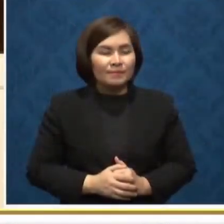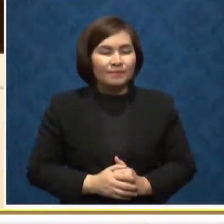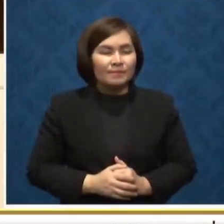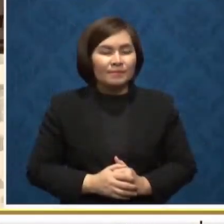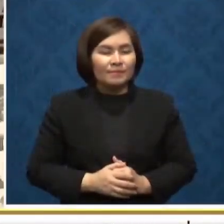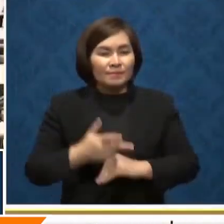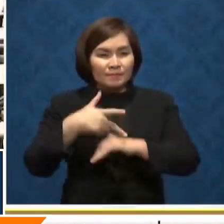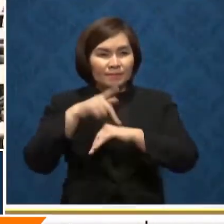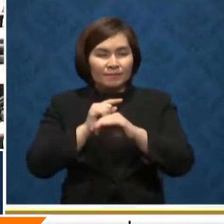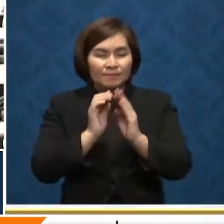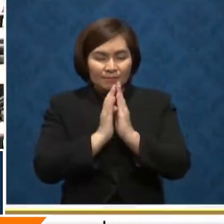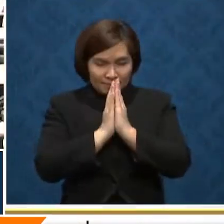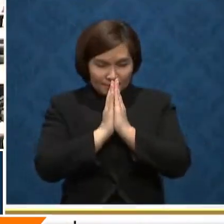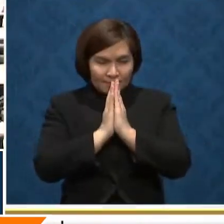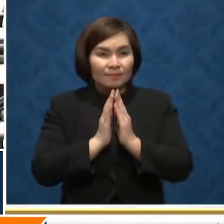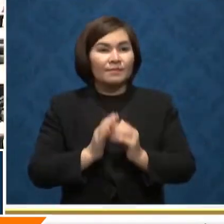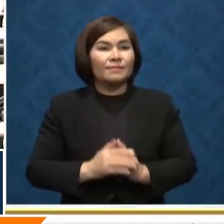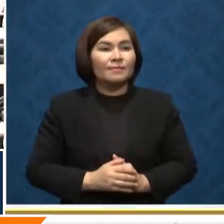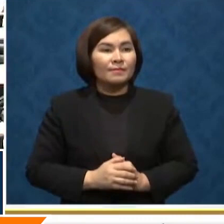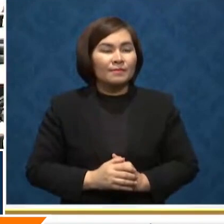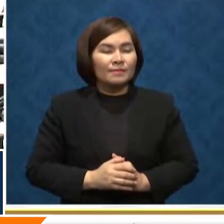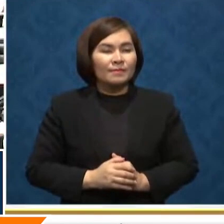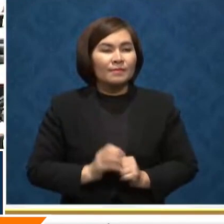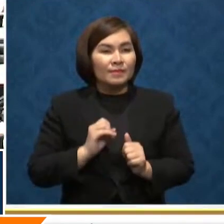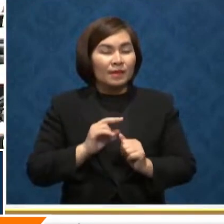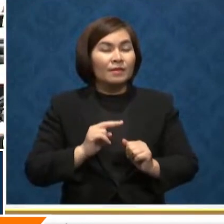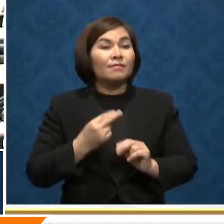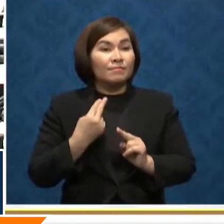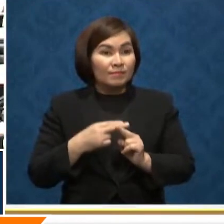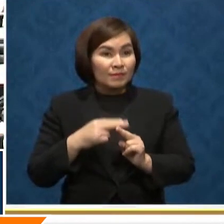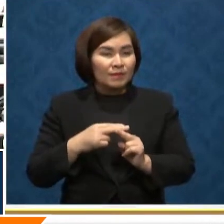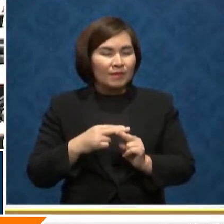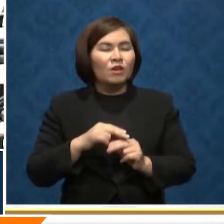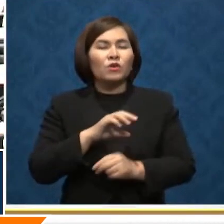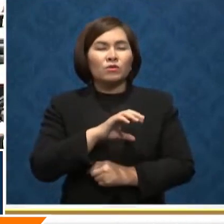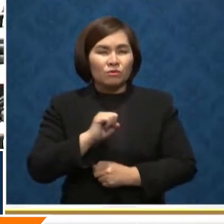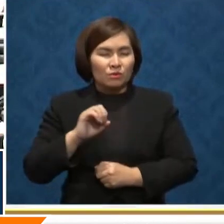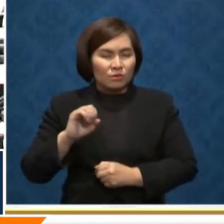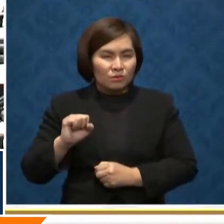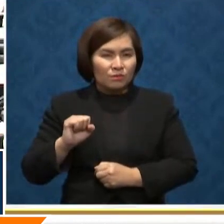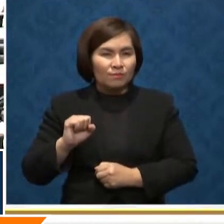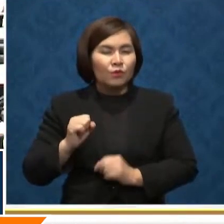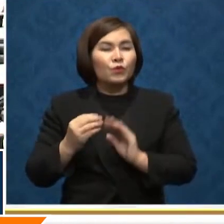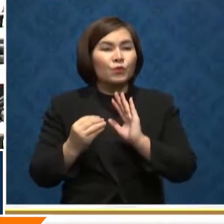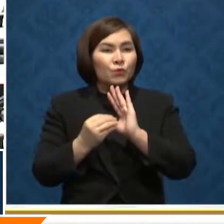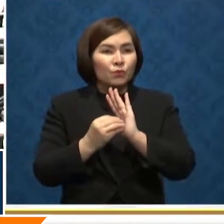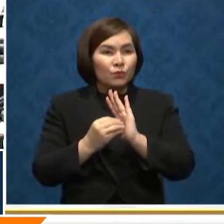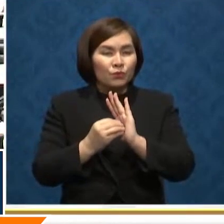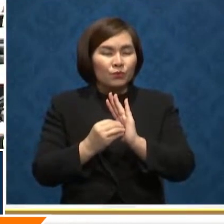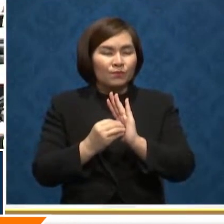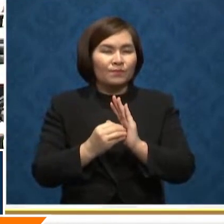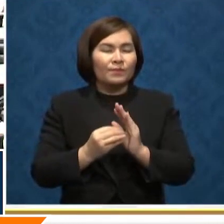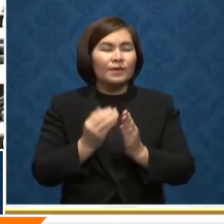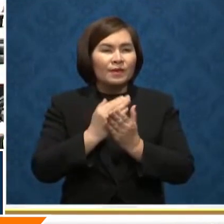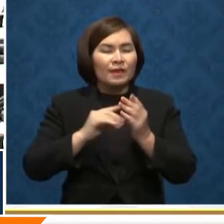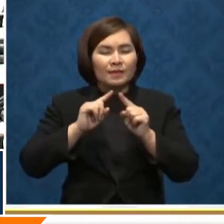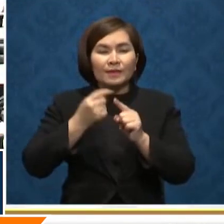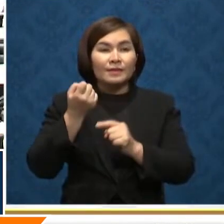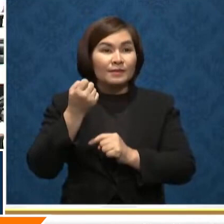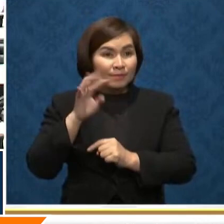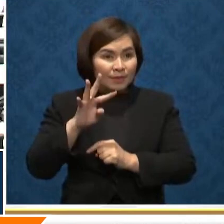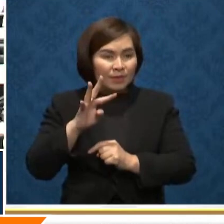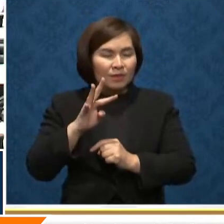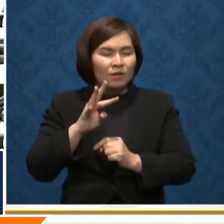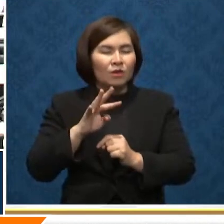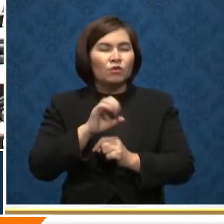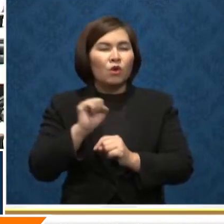สวัสดีค่ะท่านประธานที่เคารพค่ะดิฉันสิริรพัฒน์กองตระการนะคะสมาชิกสภาผู้แทนราษฎรกรุงเทพมหานครนะคะเขต14จากพรรคก้าว